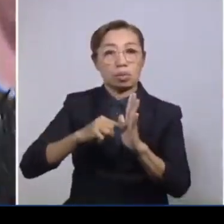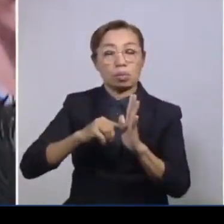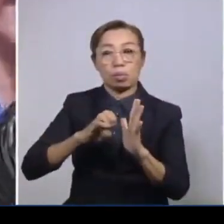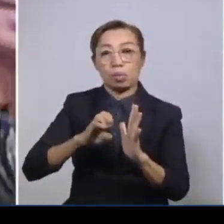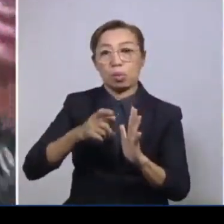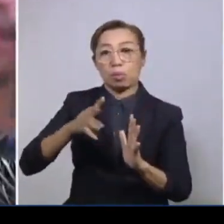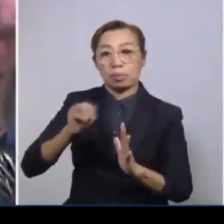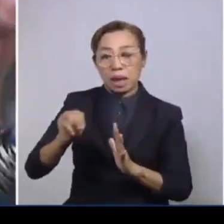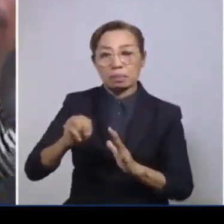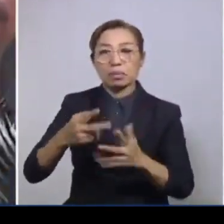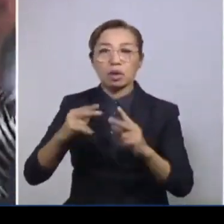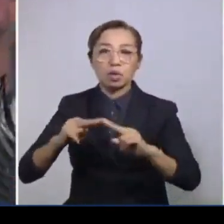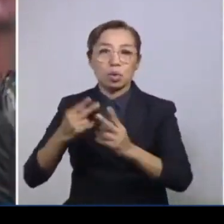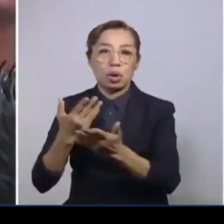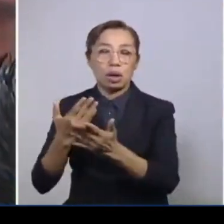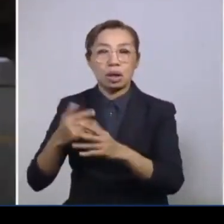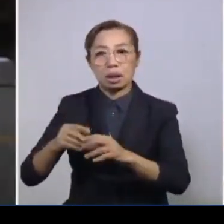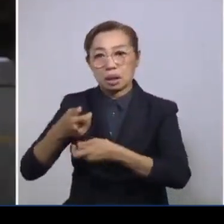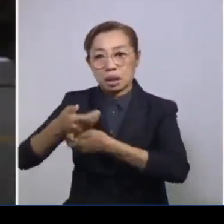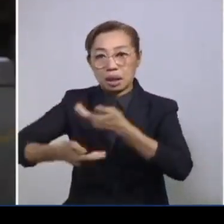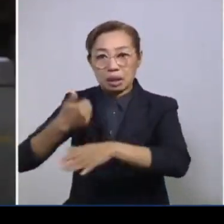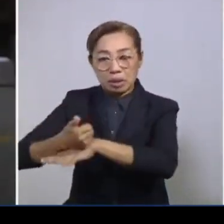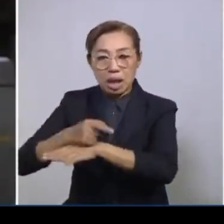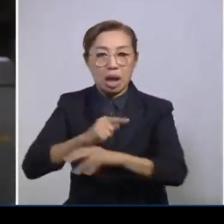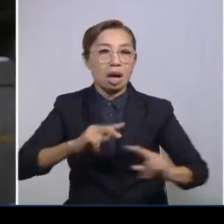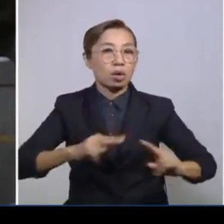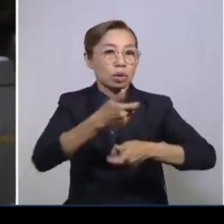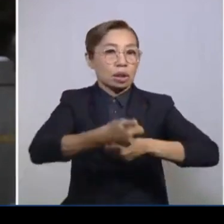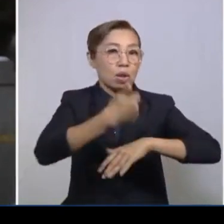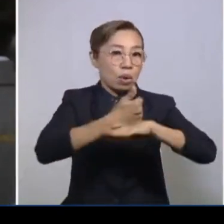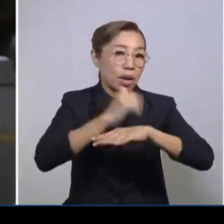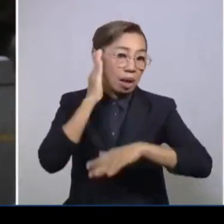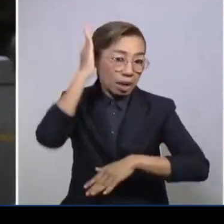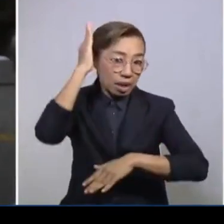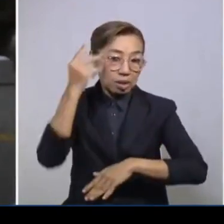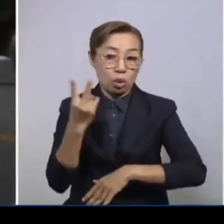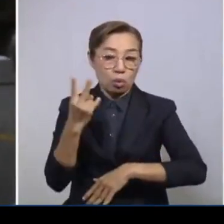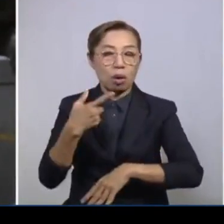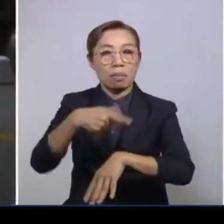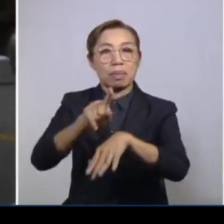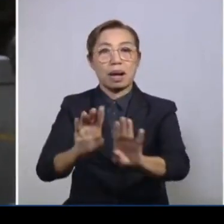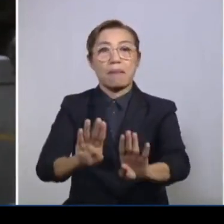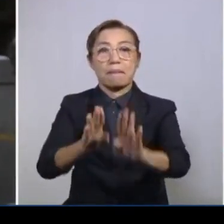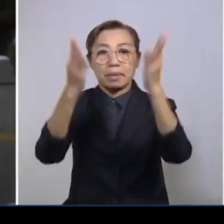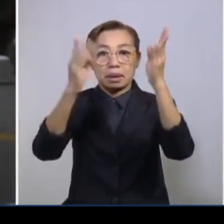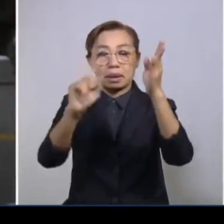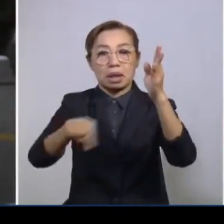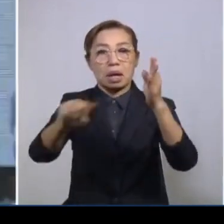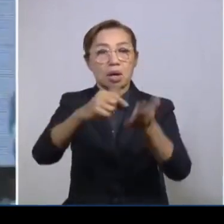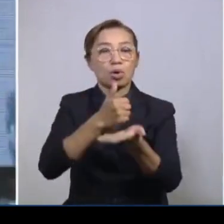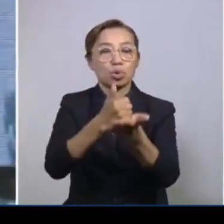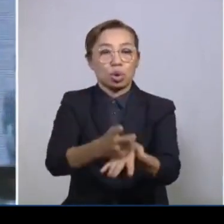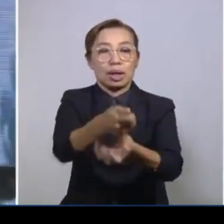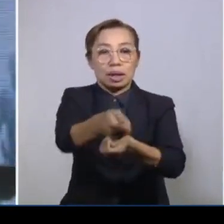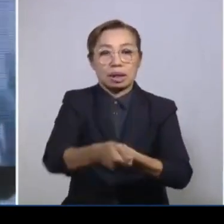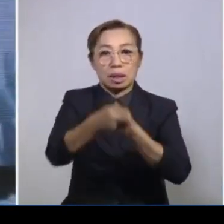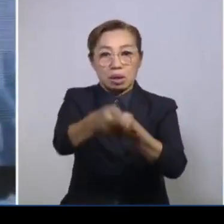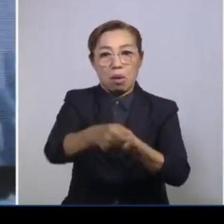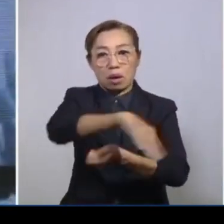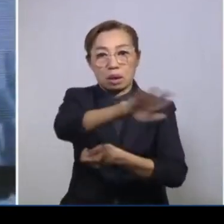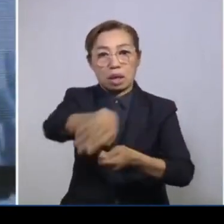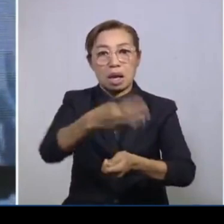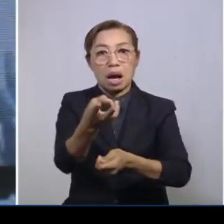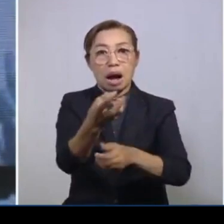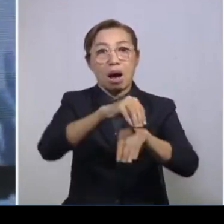ชย์ร้อยเอกธรรมนัสพรหมเผ่ารัฐมนตรีว่าการกระทรวงเกษตรและสหกรณ์เป็นประธานเปิดงานคิกออฟมาตรการช่วยเหลือเกษตรกรผู้ปลูกข้าว